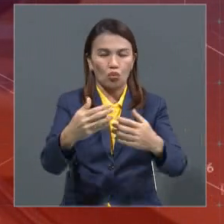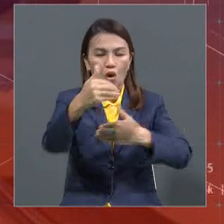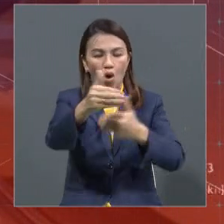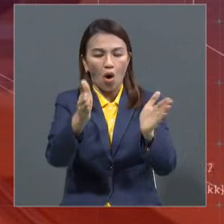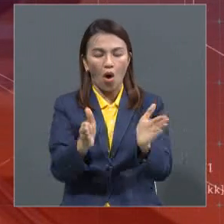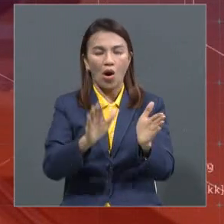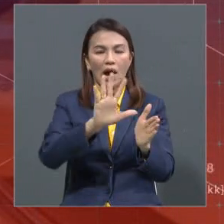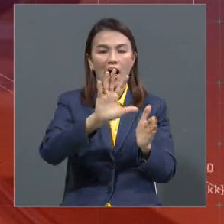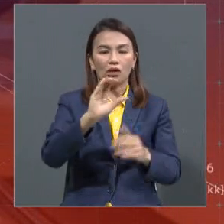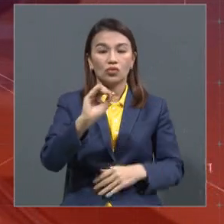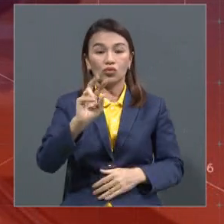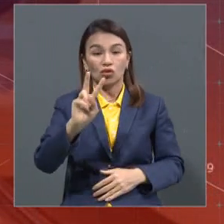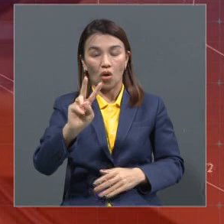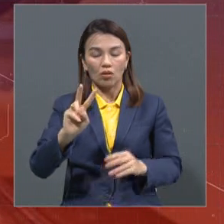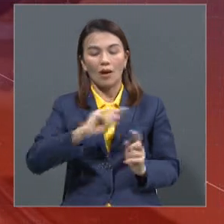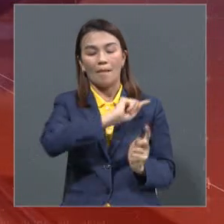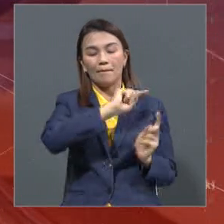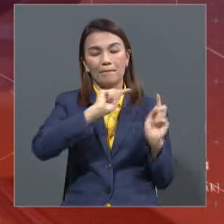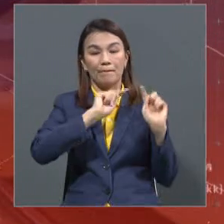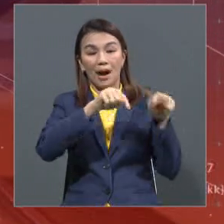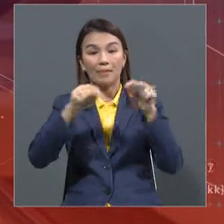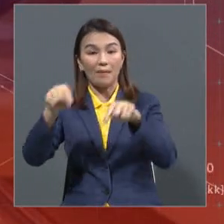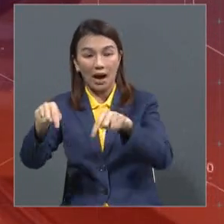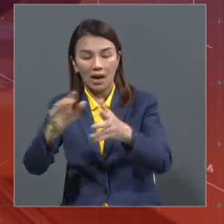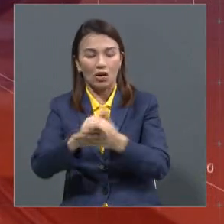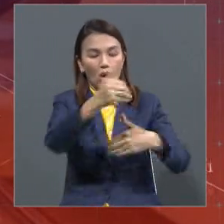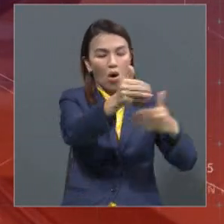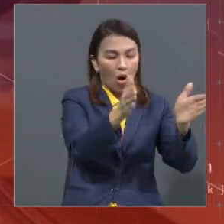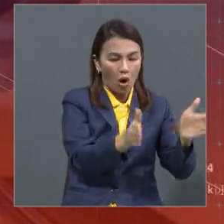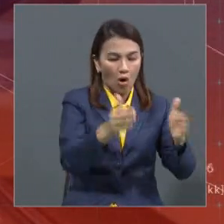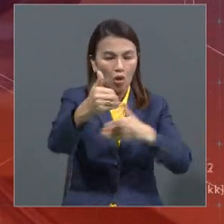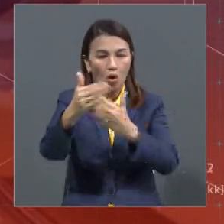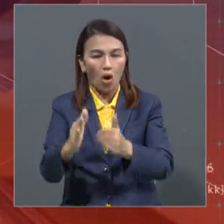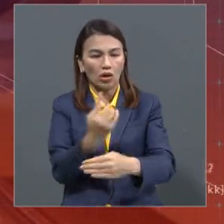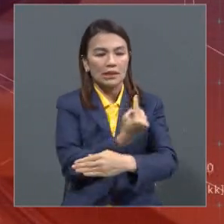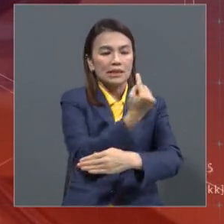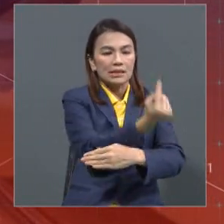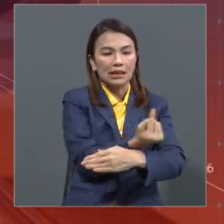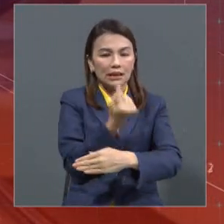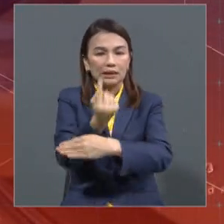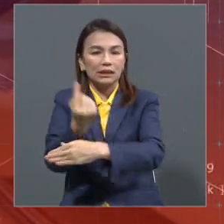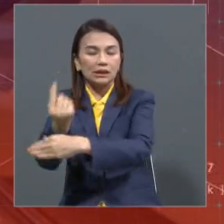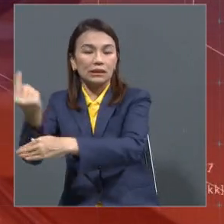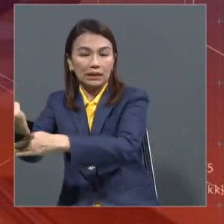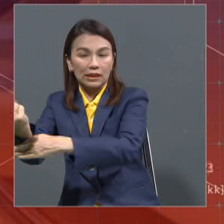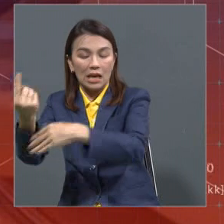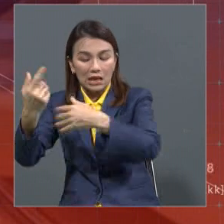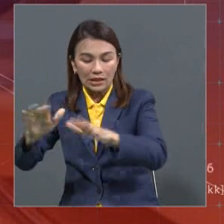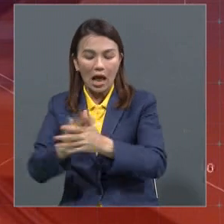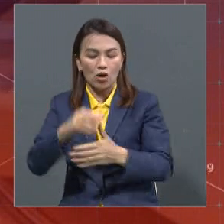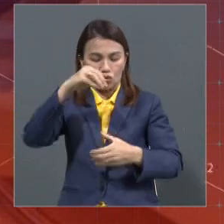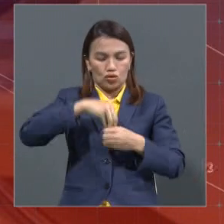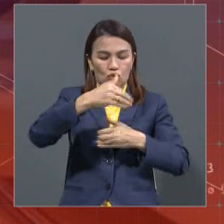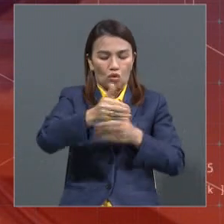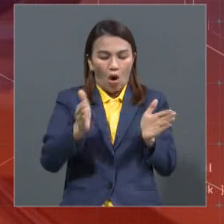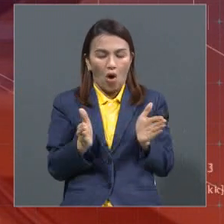เลข 502แต่ละคนเนี่ยอยู่กันคนละห้องนะคะก่อนหน้านี้ห้องละ 1คนห้องละ 1คนแต่ว่าวันที่เกิดเหตุเนี่ยมารวมตัวกันที่ห้อง